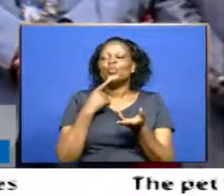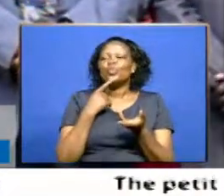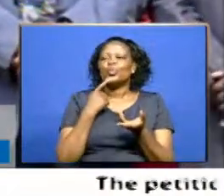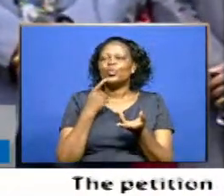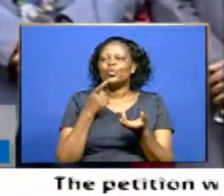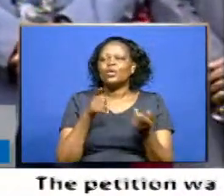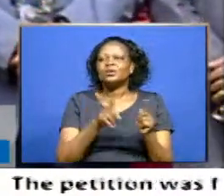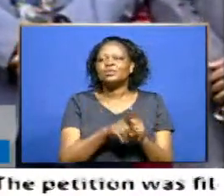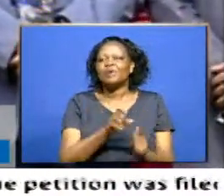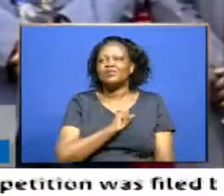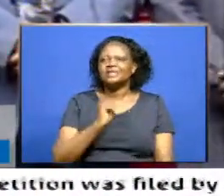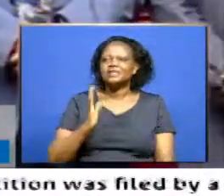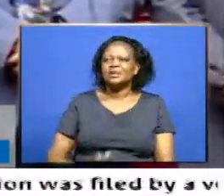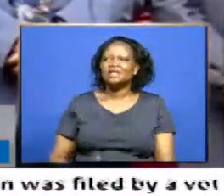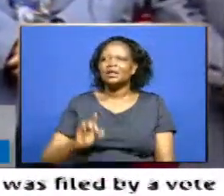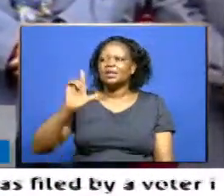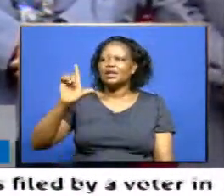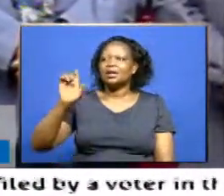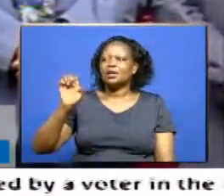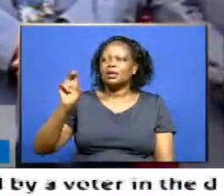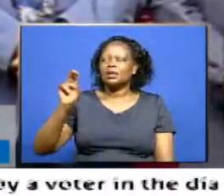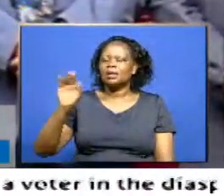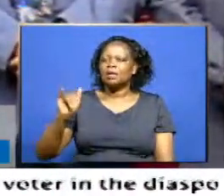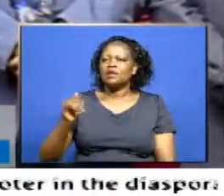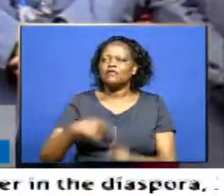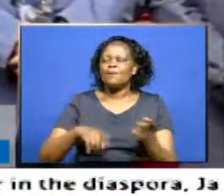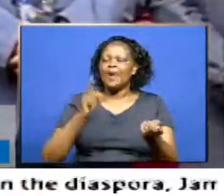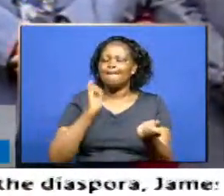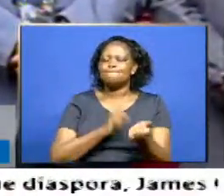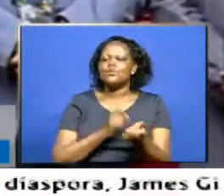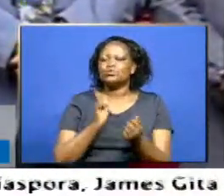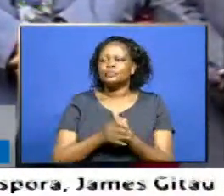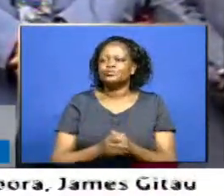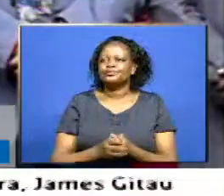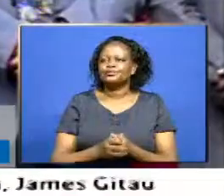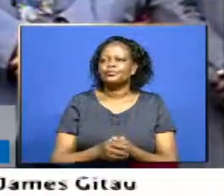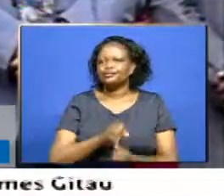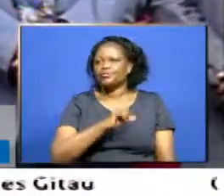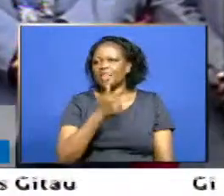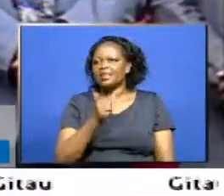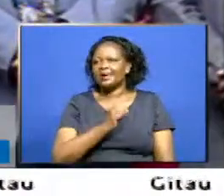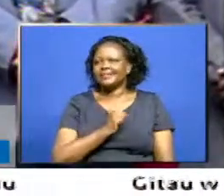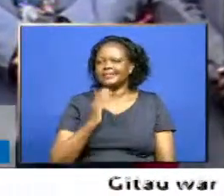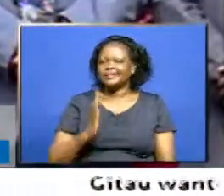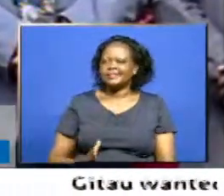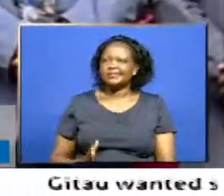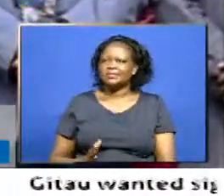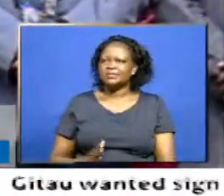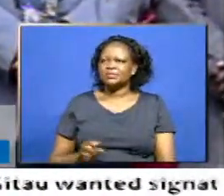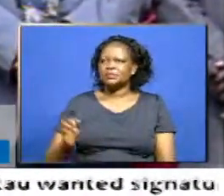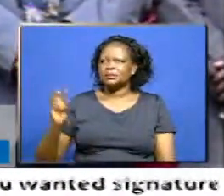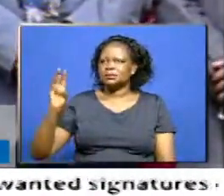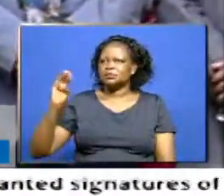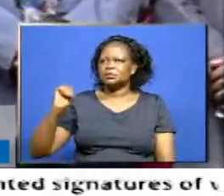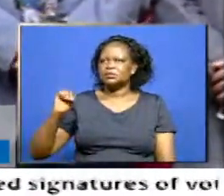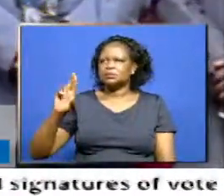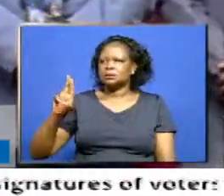na Senator Leni Kivuti kutoka Embu. Tuko hapa na pia Senator Msuruve Gertrude.